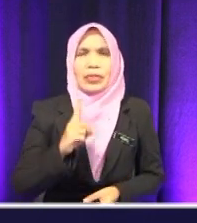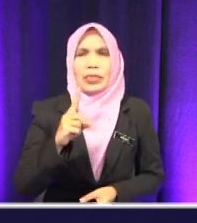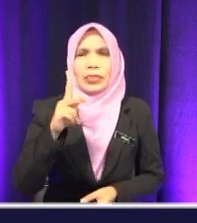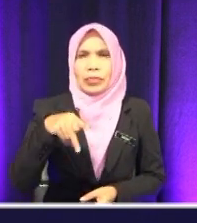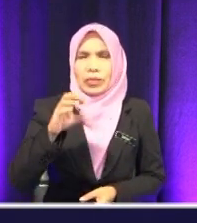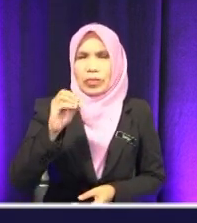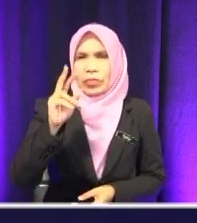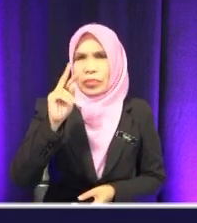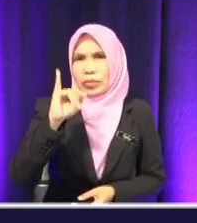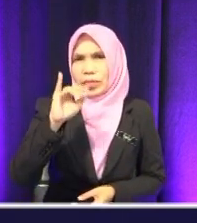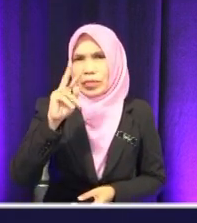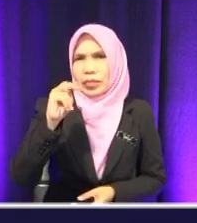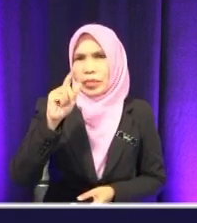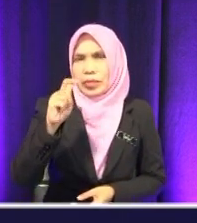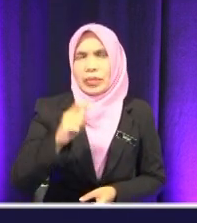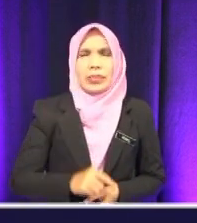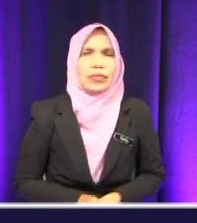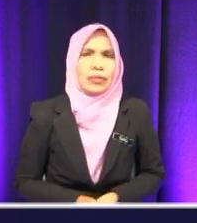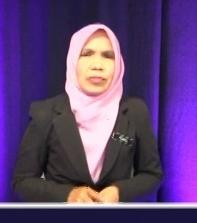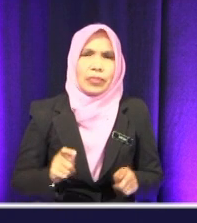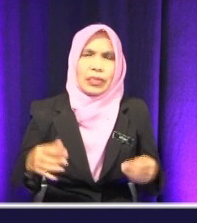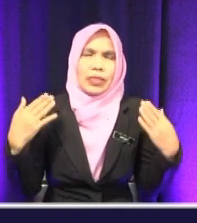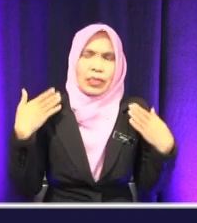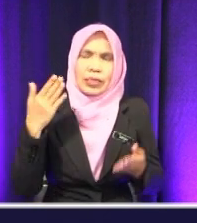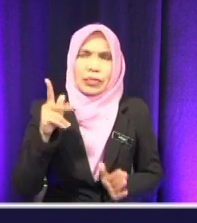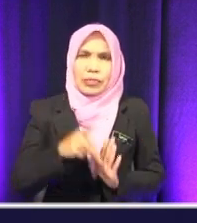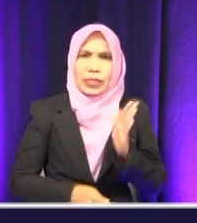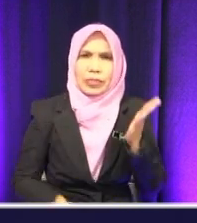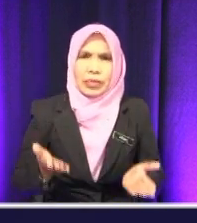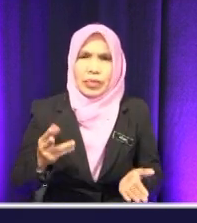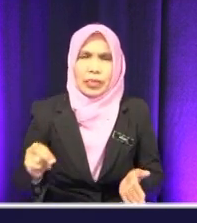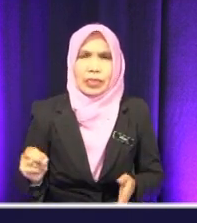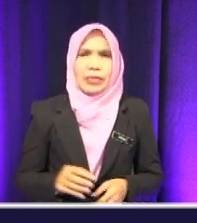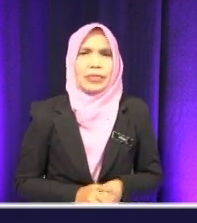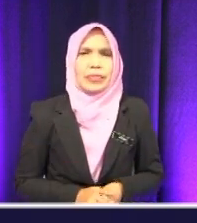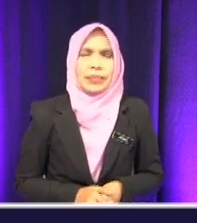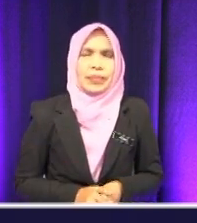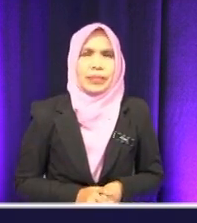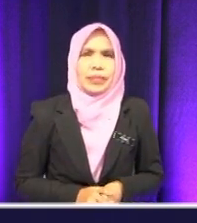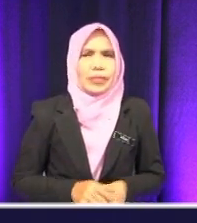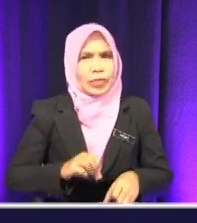barulah kita ada yang kedua jadi kita senang nggak tahu